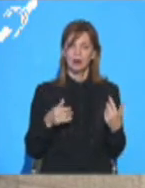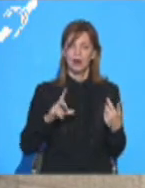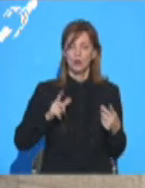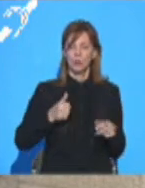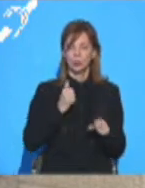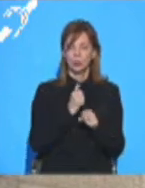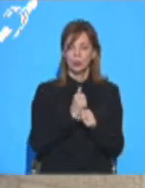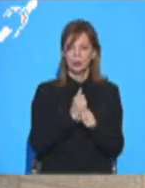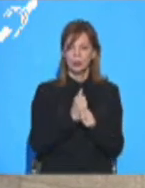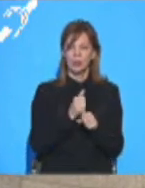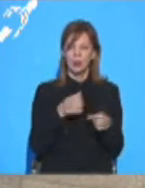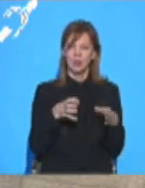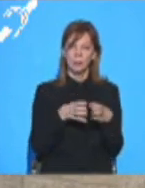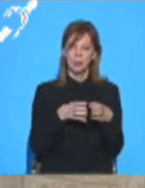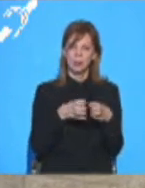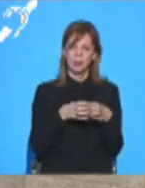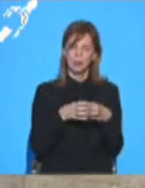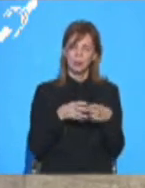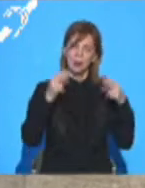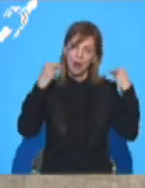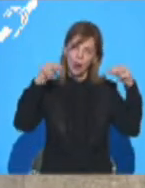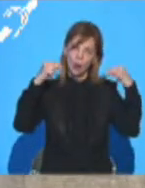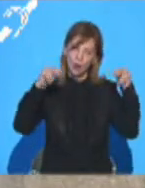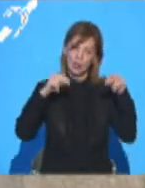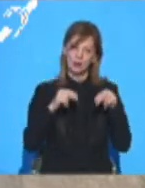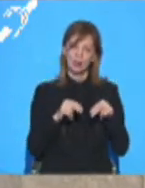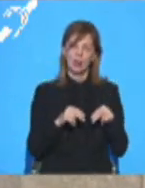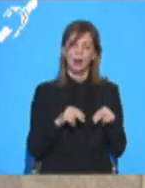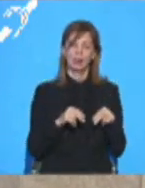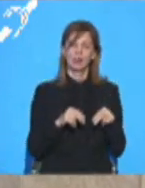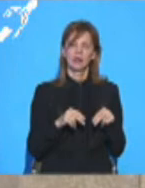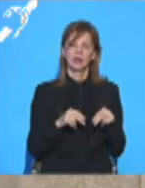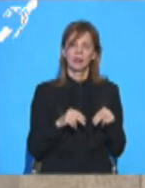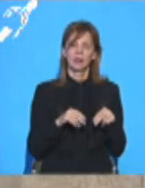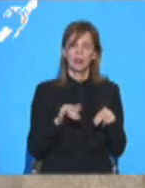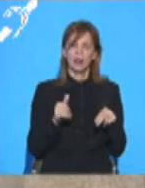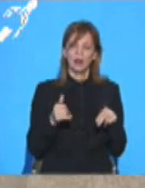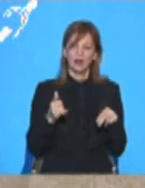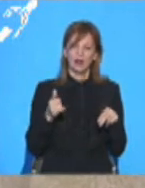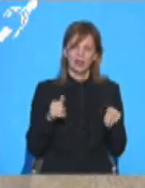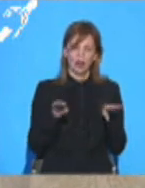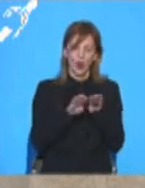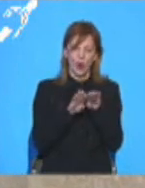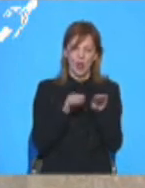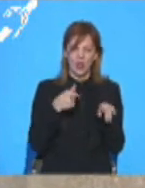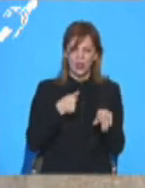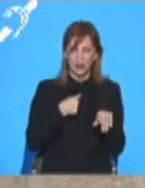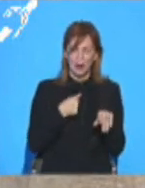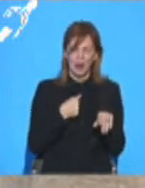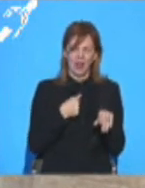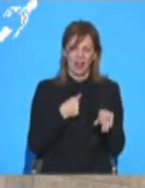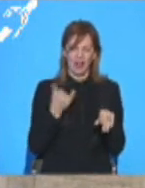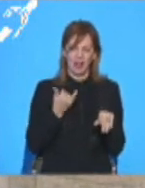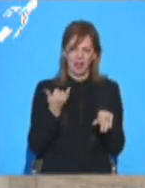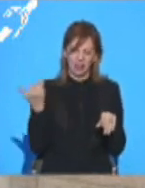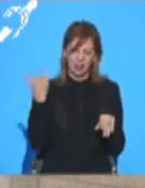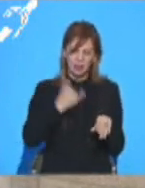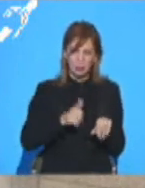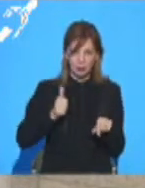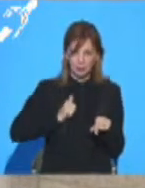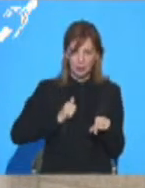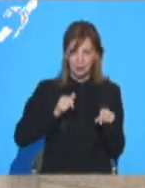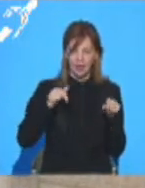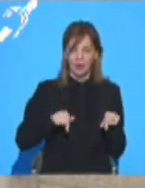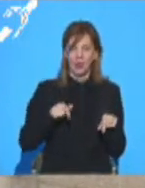facă parte din grupul nostru de colindători personalul portughez și personalul macedonian care este dislocat în garnizoana Caracal